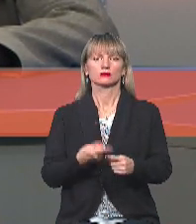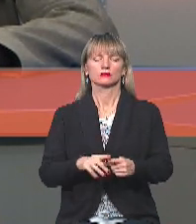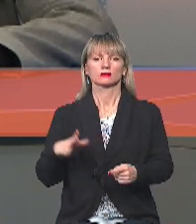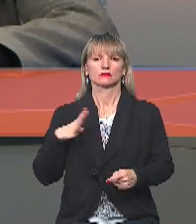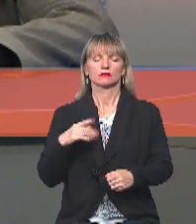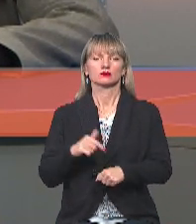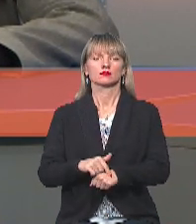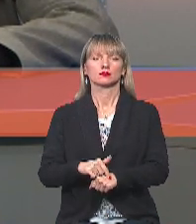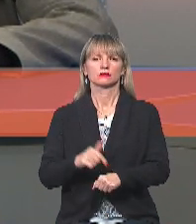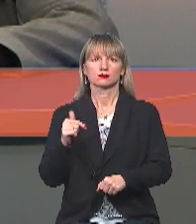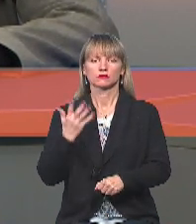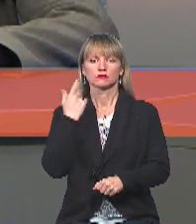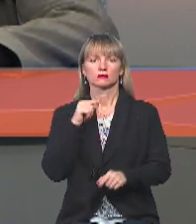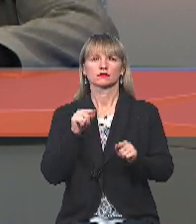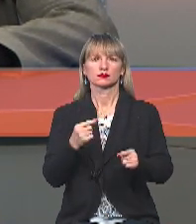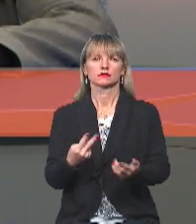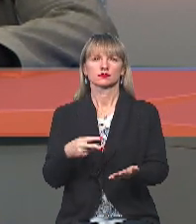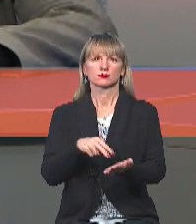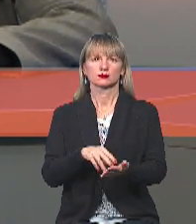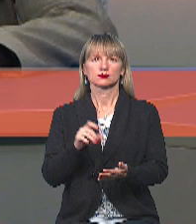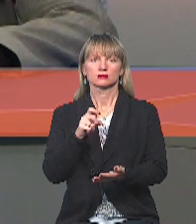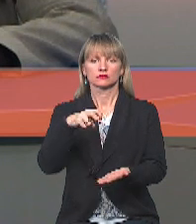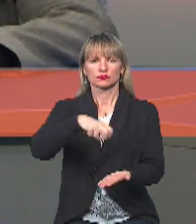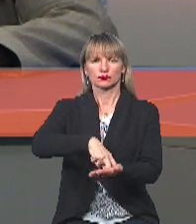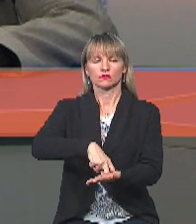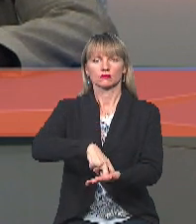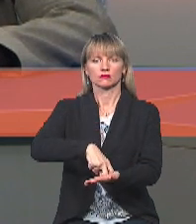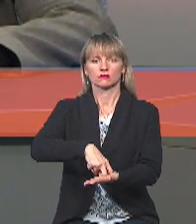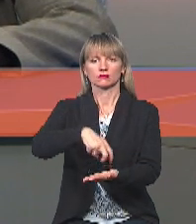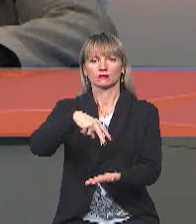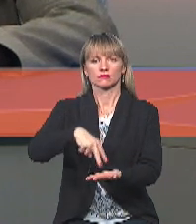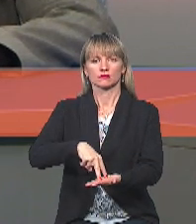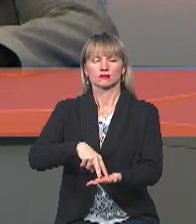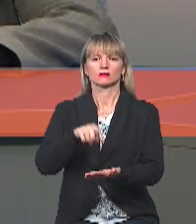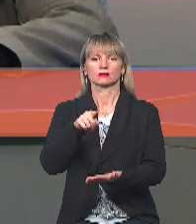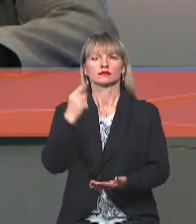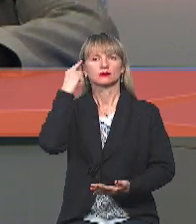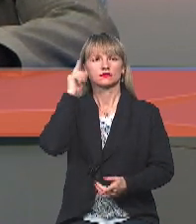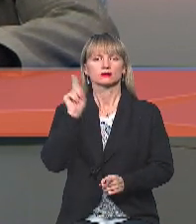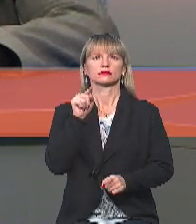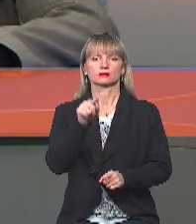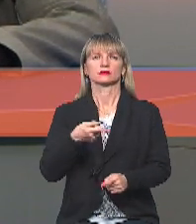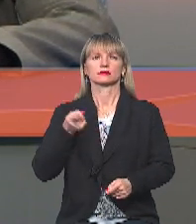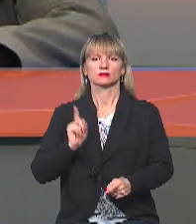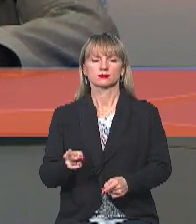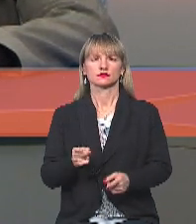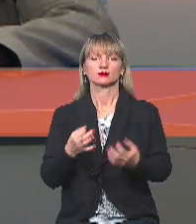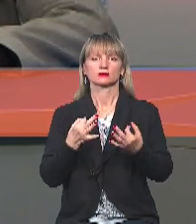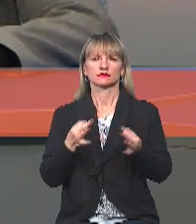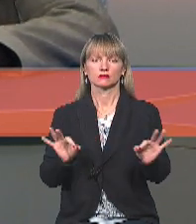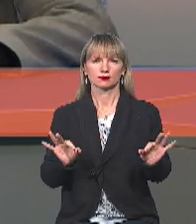було відчуття, коли ти встаєш з колін, коли ти усвідомлюєш, що ти дійсно незалежний